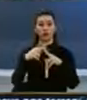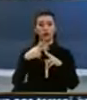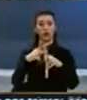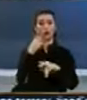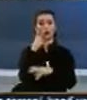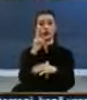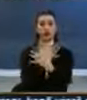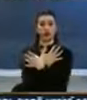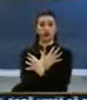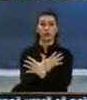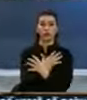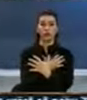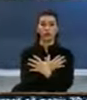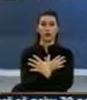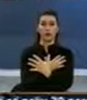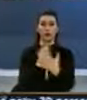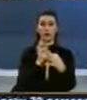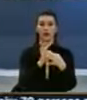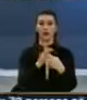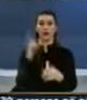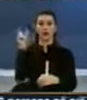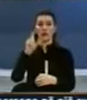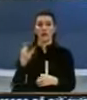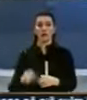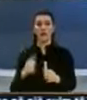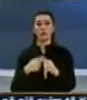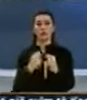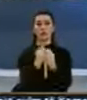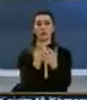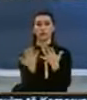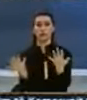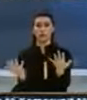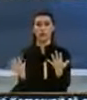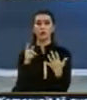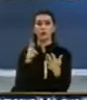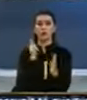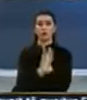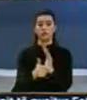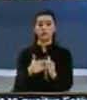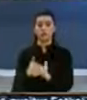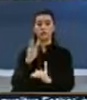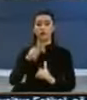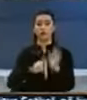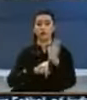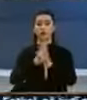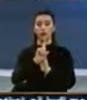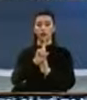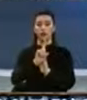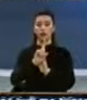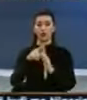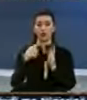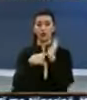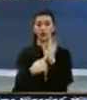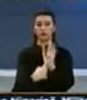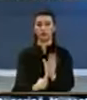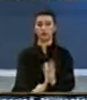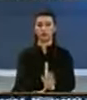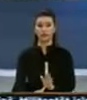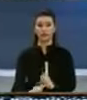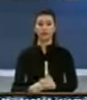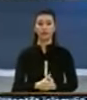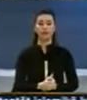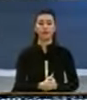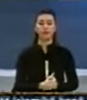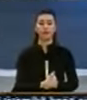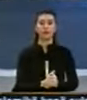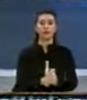nga Shqipëria, Italia dhe të tjerë dhe shumë shpejt do dalmi me rezultate konkrete. Klinika e kardiologjisë